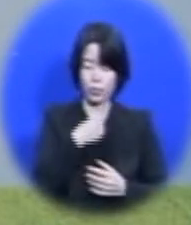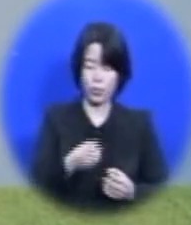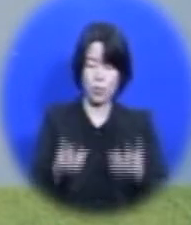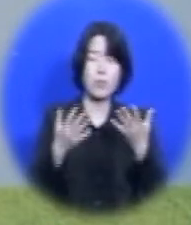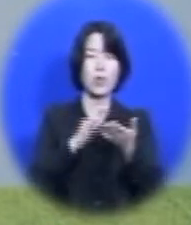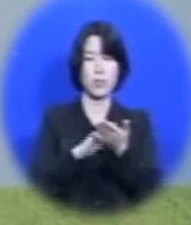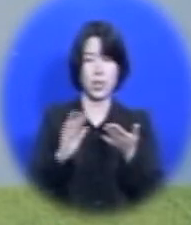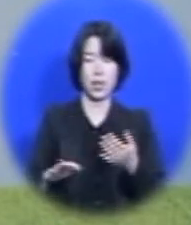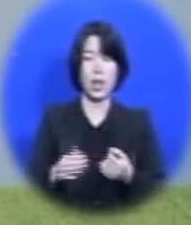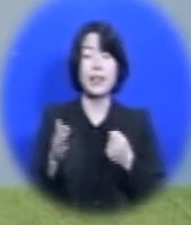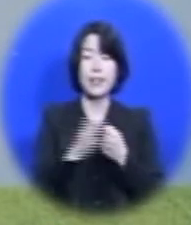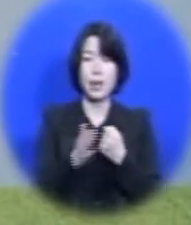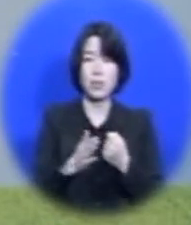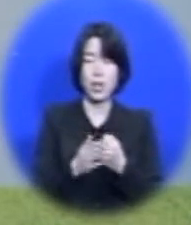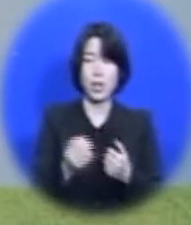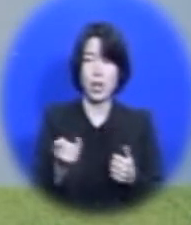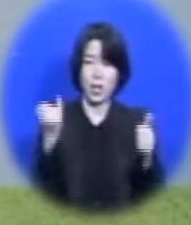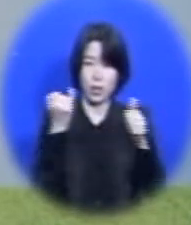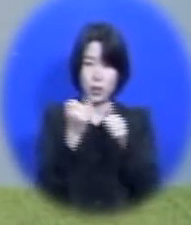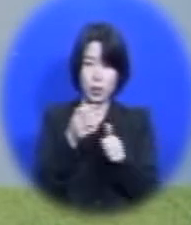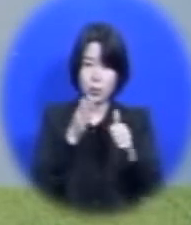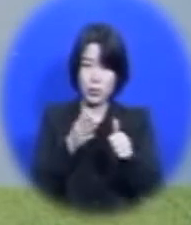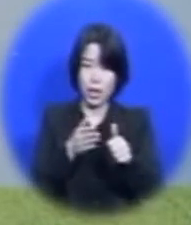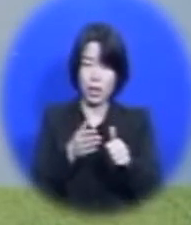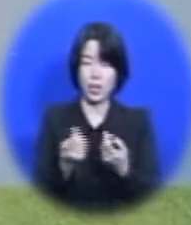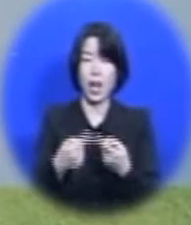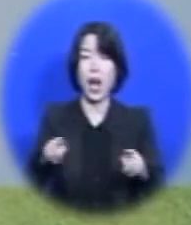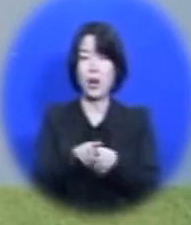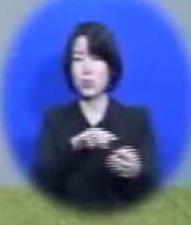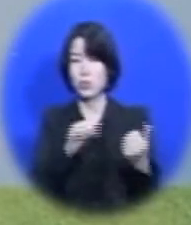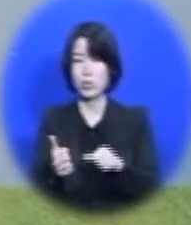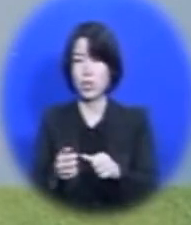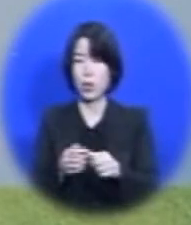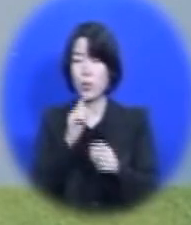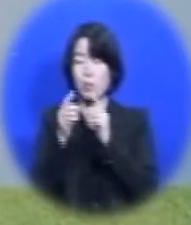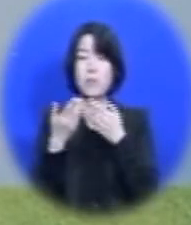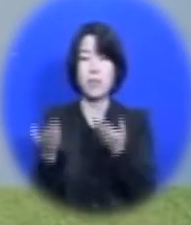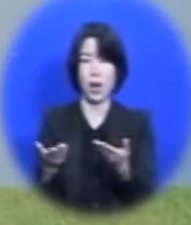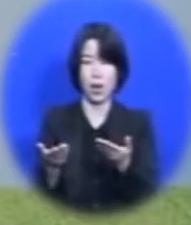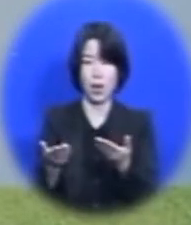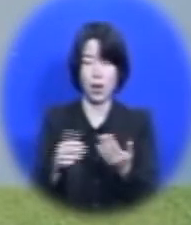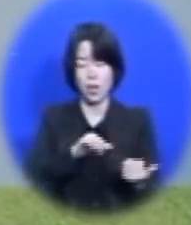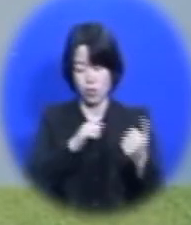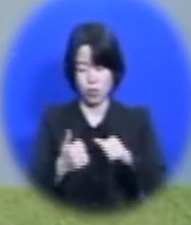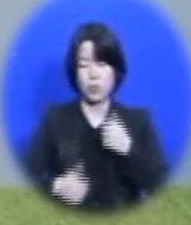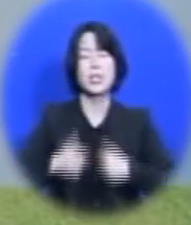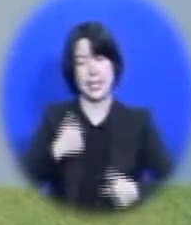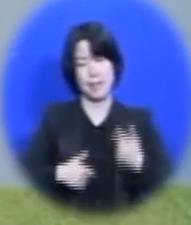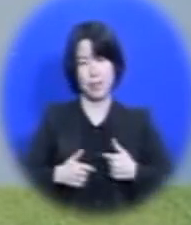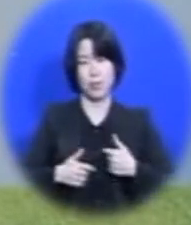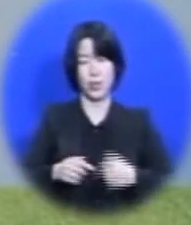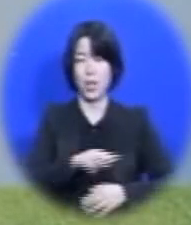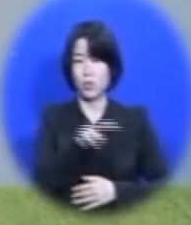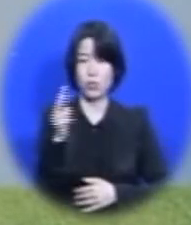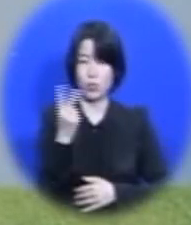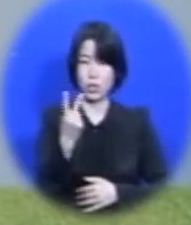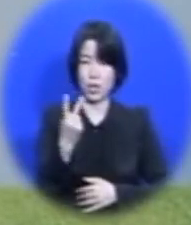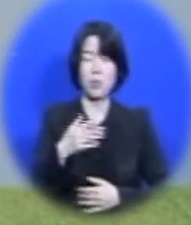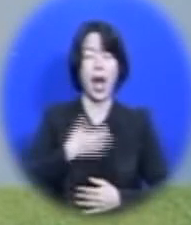축복이었습니다. 그러니까 청혼을 할 때 같이 죽자고 청혼할 수 있는 거죠. 죽음은 기쁨이었습니다. 그들은